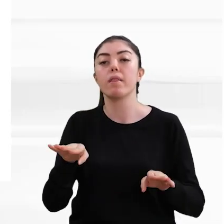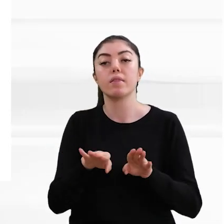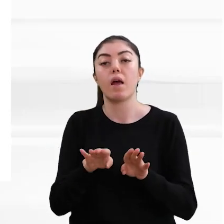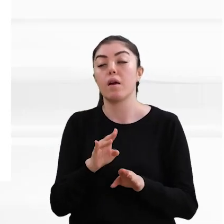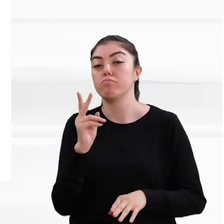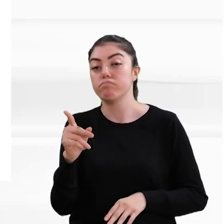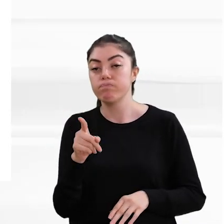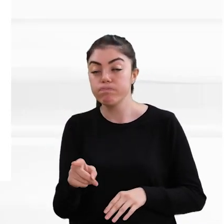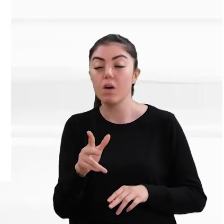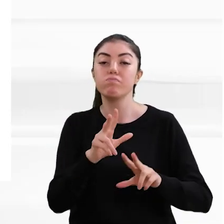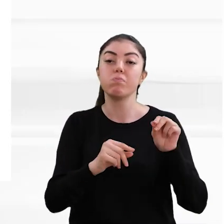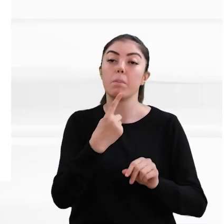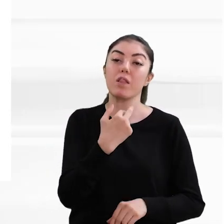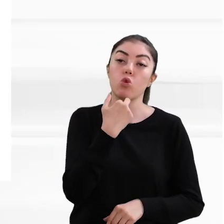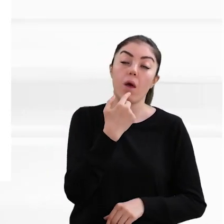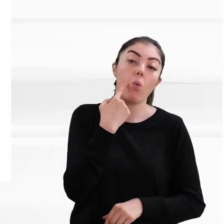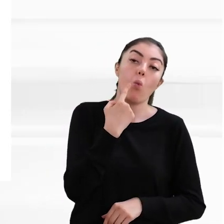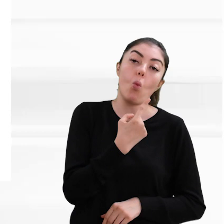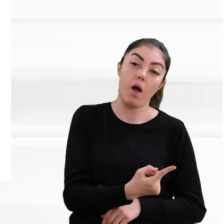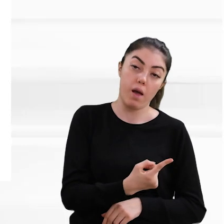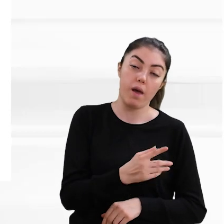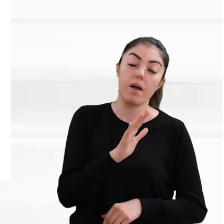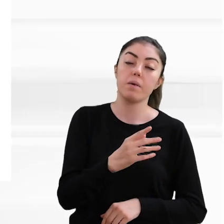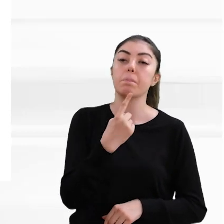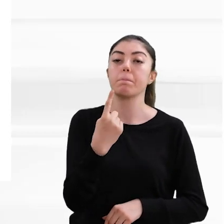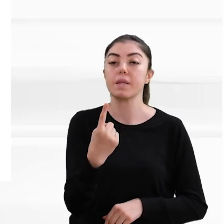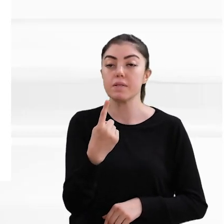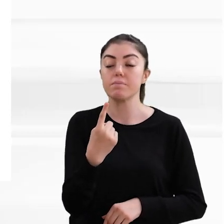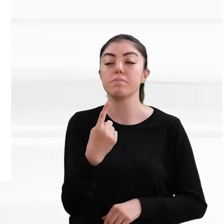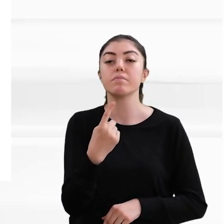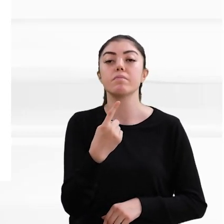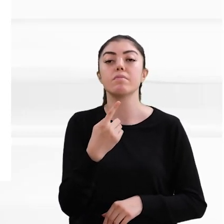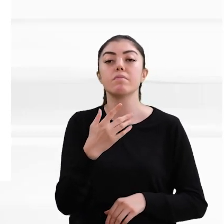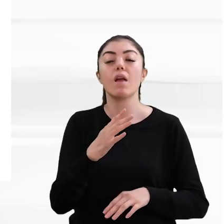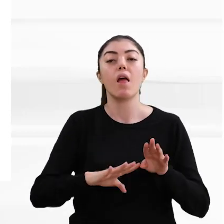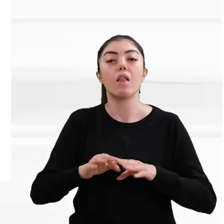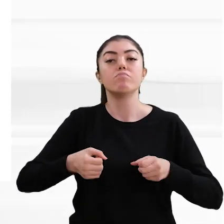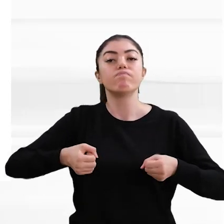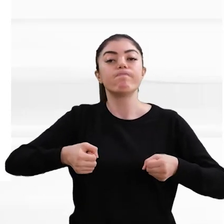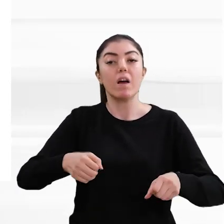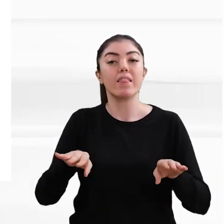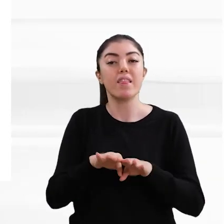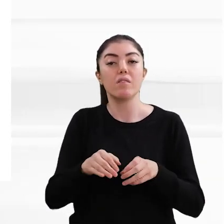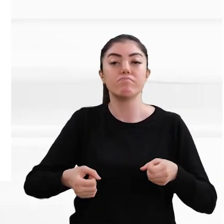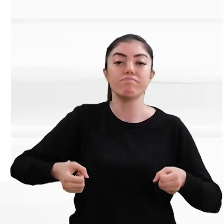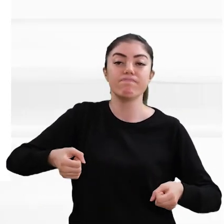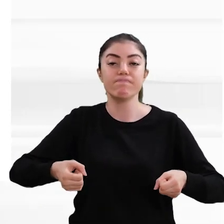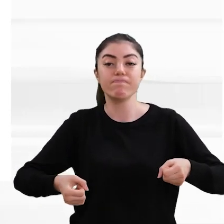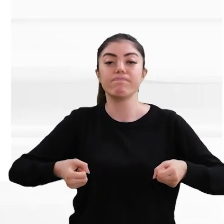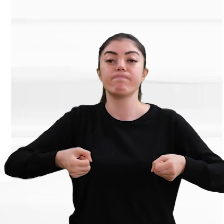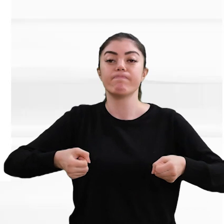denge durumunda şekil 1'deki denge durumuna göre 1. Efe'nin el arabasını dengede tutmak için uyguladığı